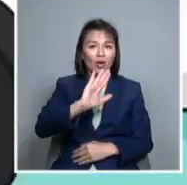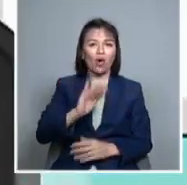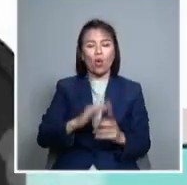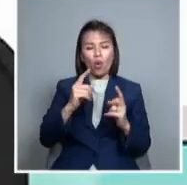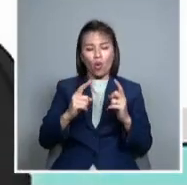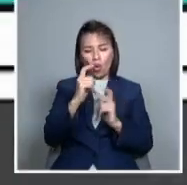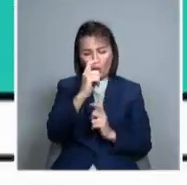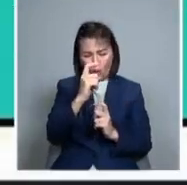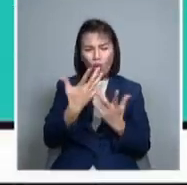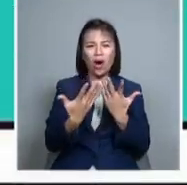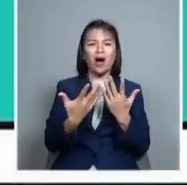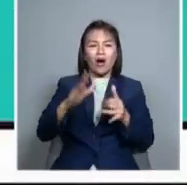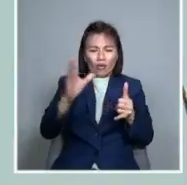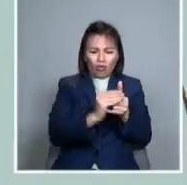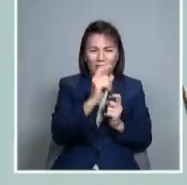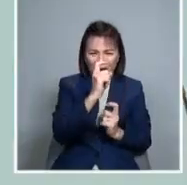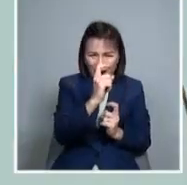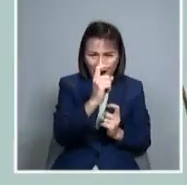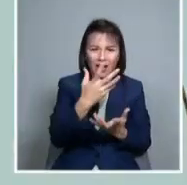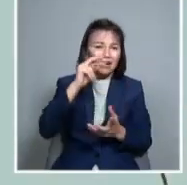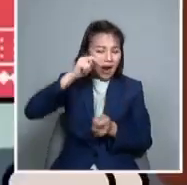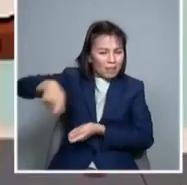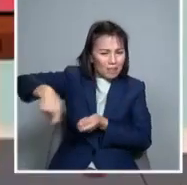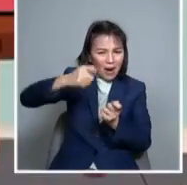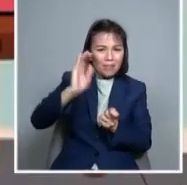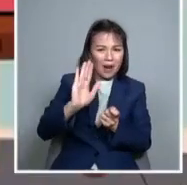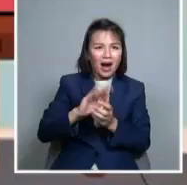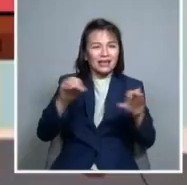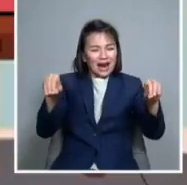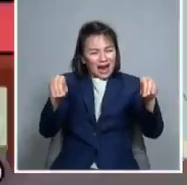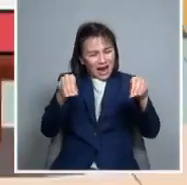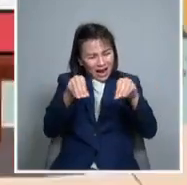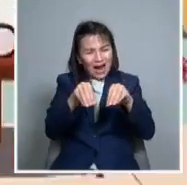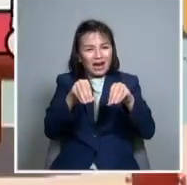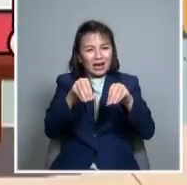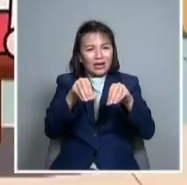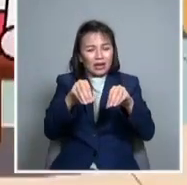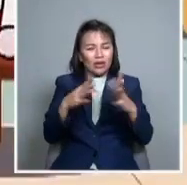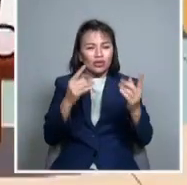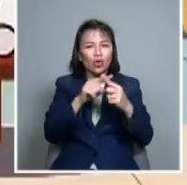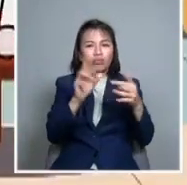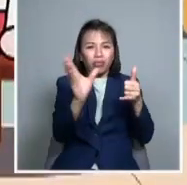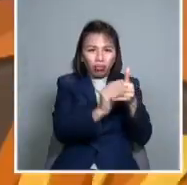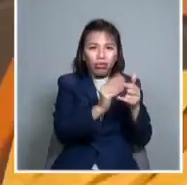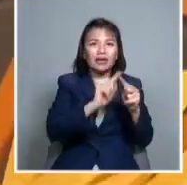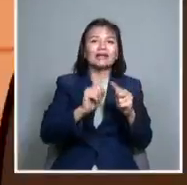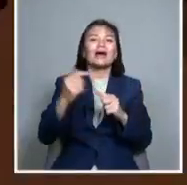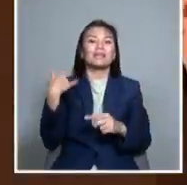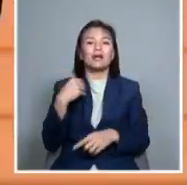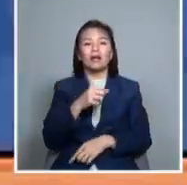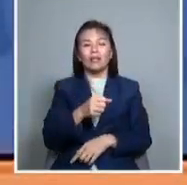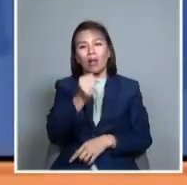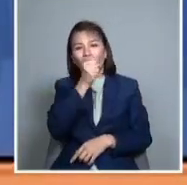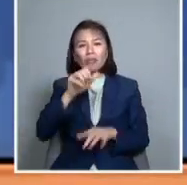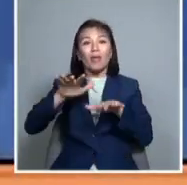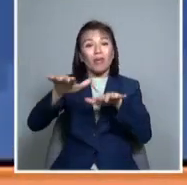โฮงไม่ค่อยมองหาแล้วติดมากตารางดำพวงก็จะใกล้กันใหม่กับผู้ใหญ่นะอยู่ใกล้เอมารับๆแบบ